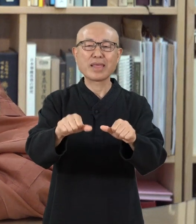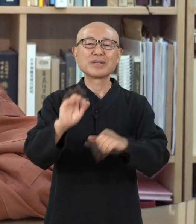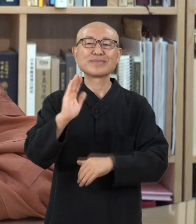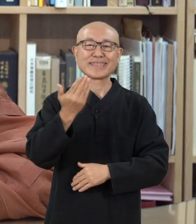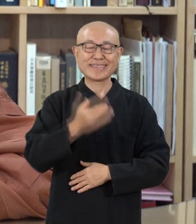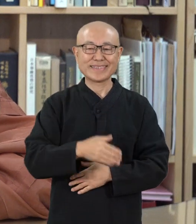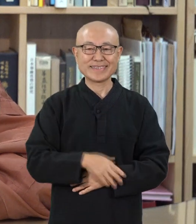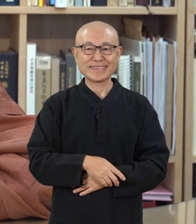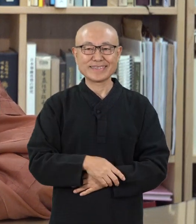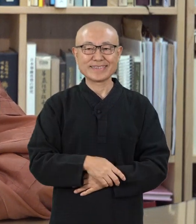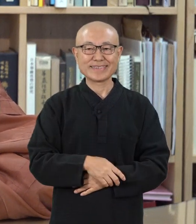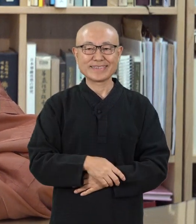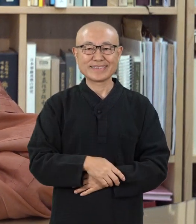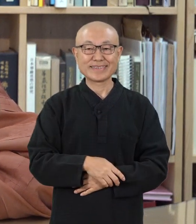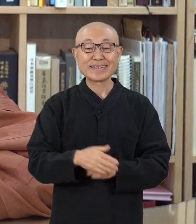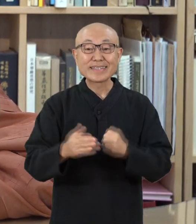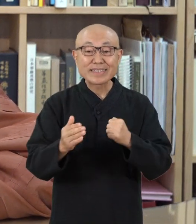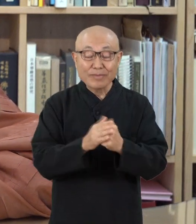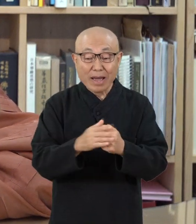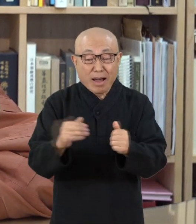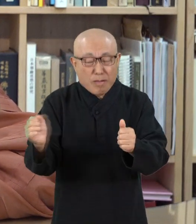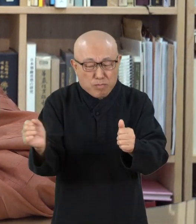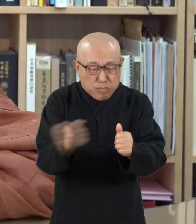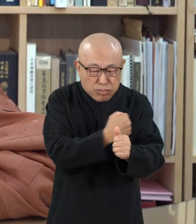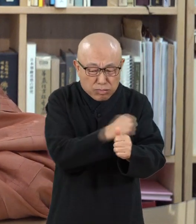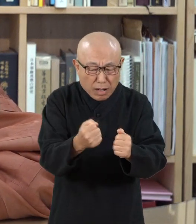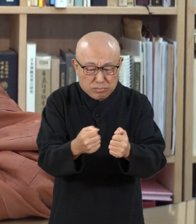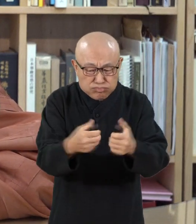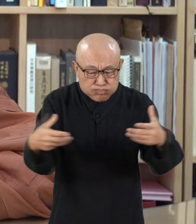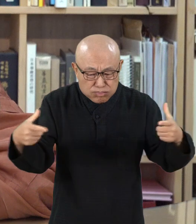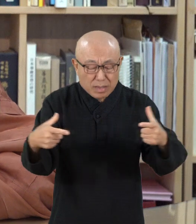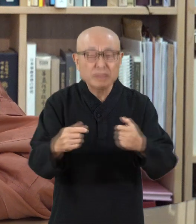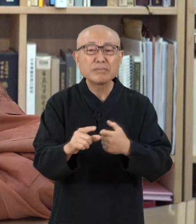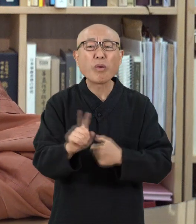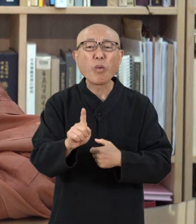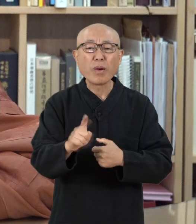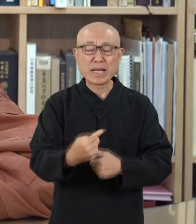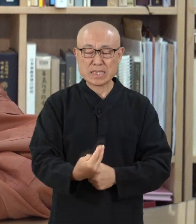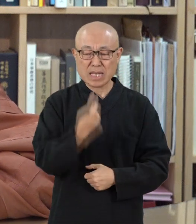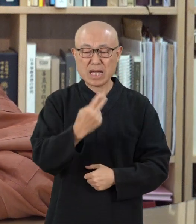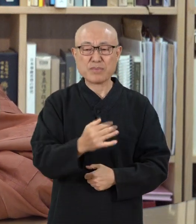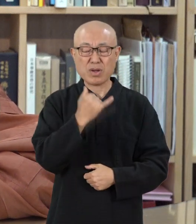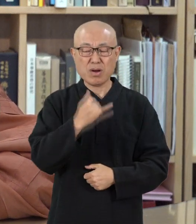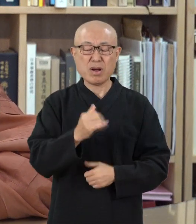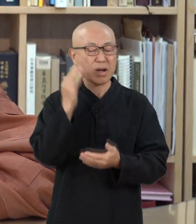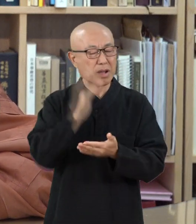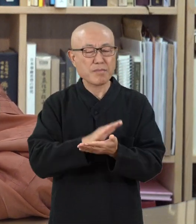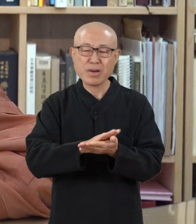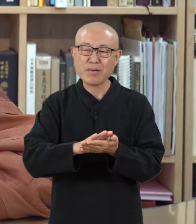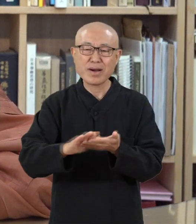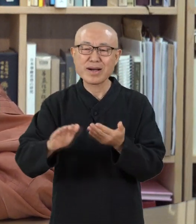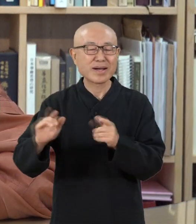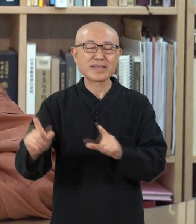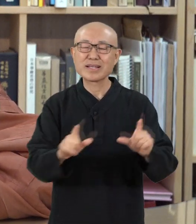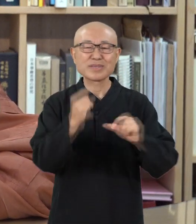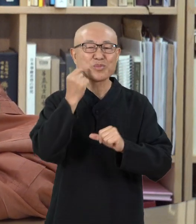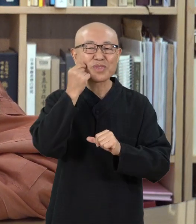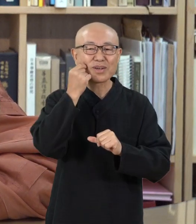됩니다. 그렇기 때문에 폭력이 난무하면 생명들은 평화롭게 살 수가